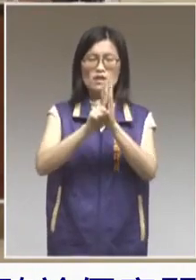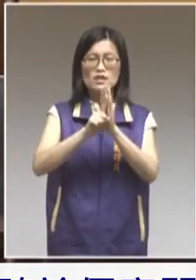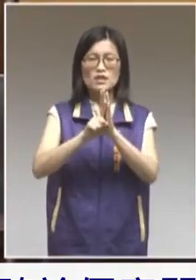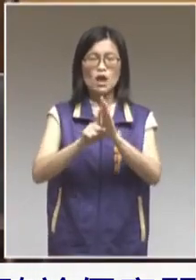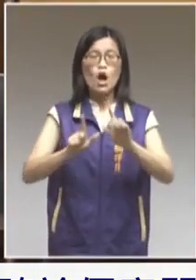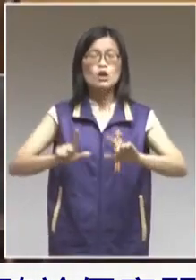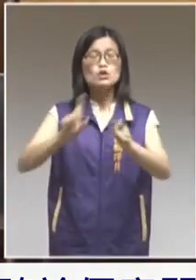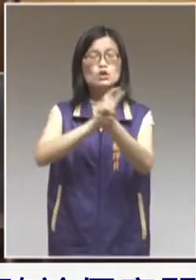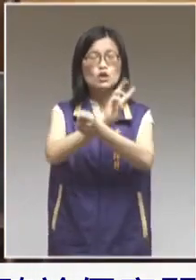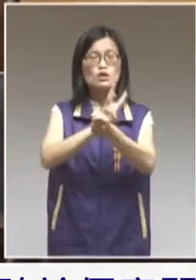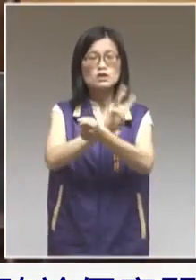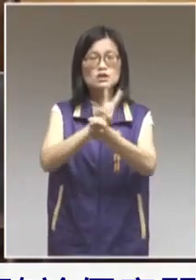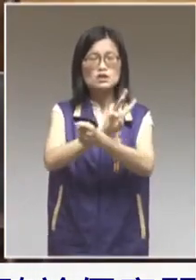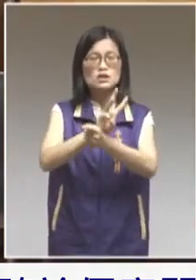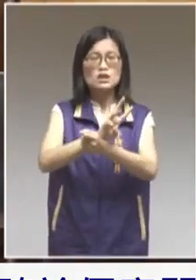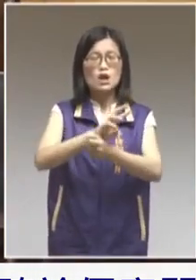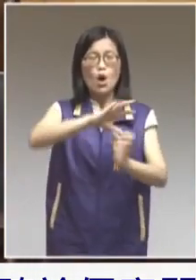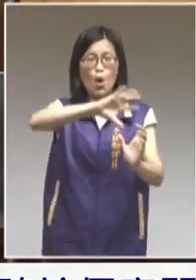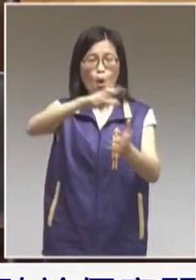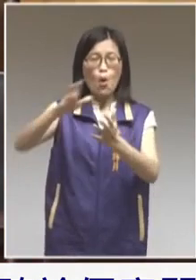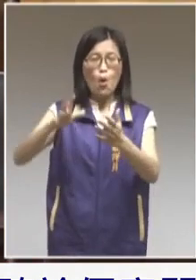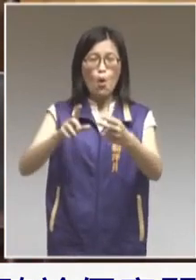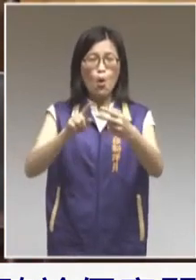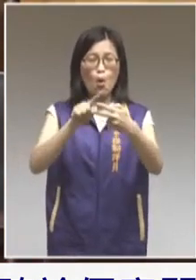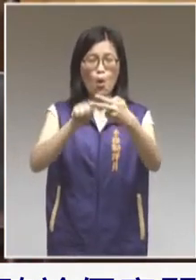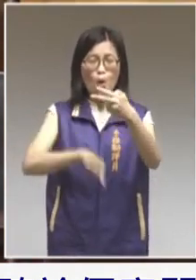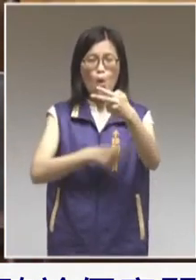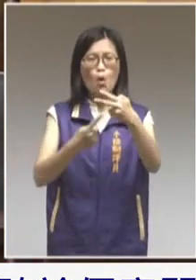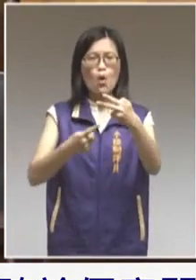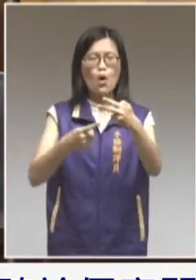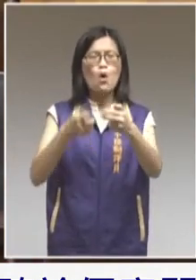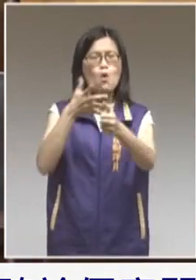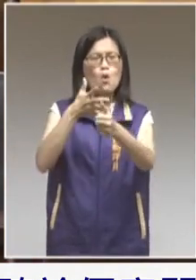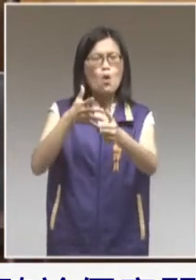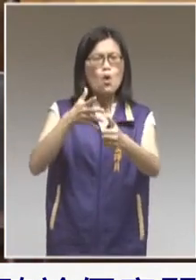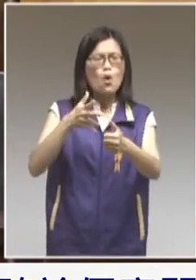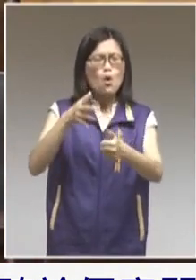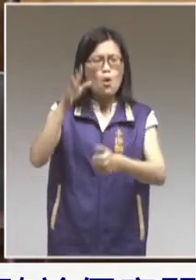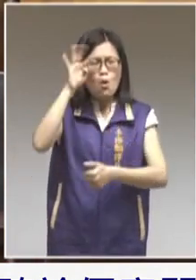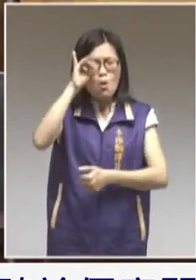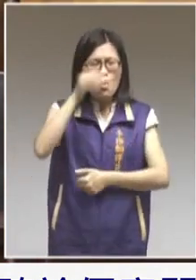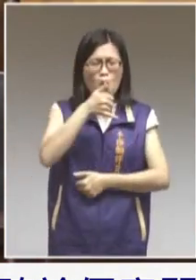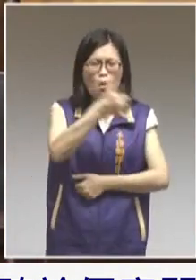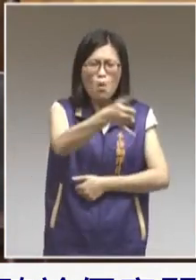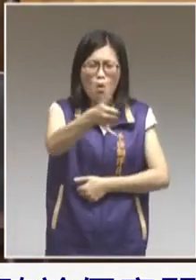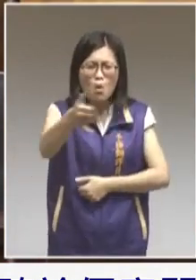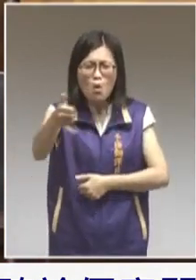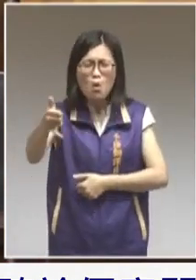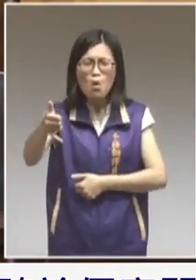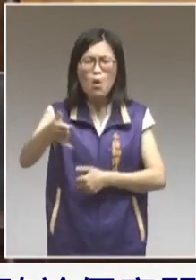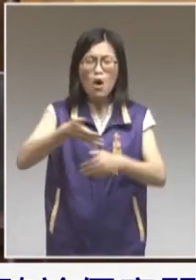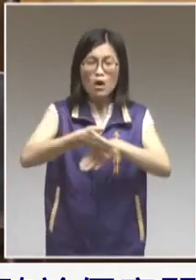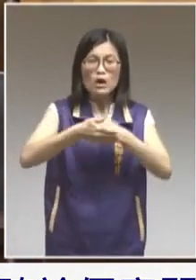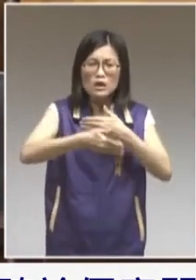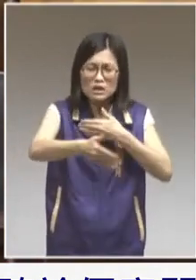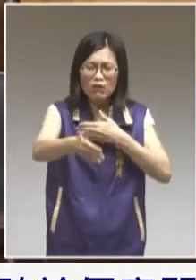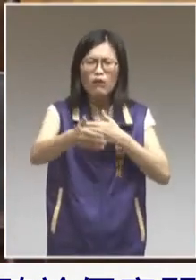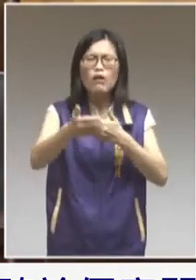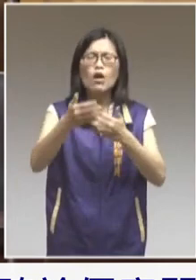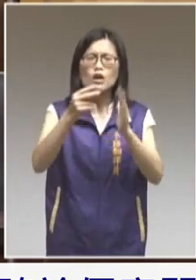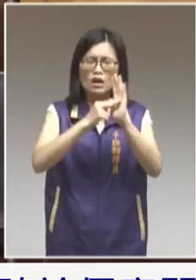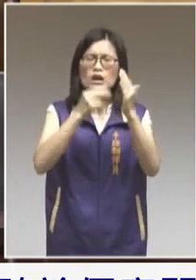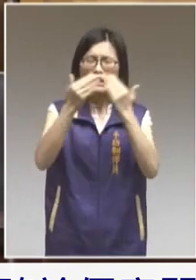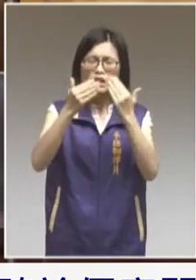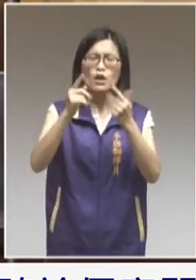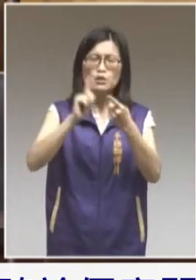东森跟环宇想请教哈。那刚才在议调过程里面，那个说明议调过程里面已经明确说明，那议调议